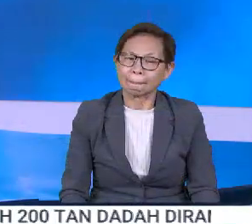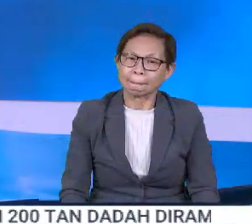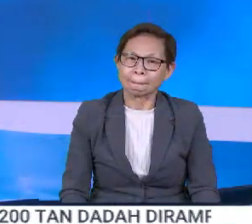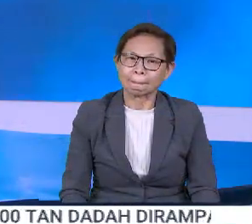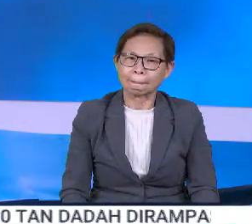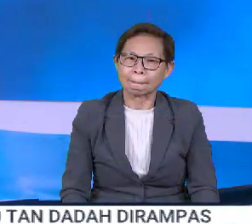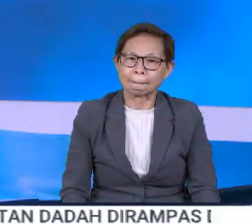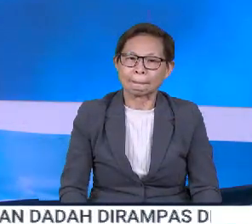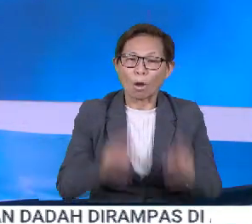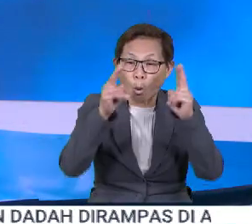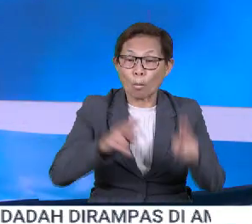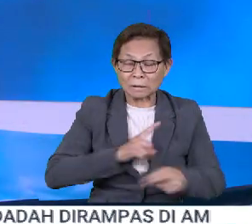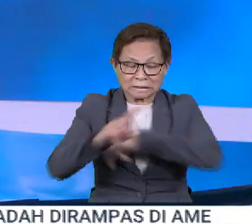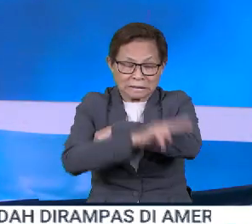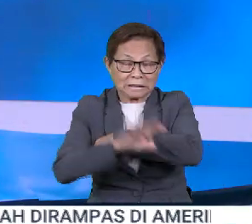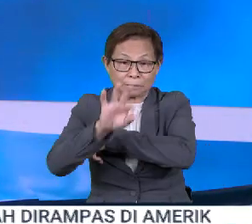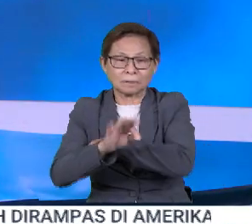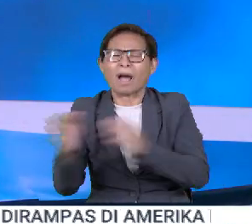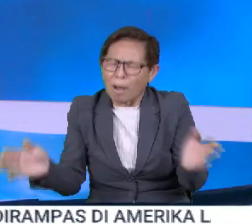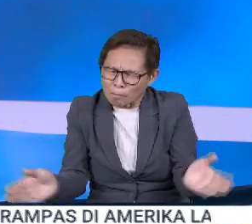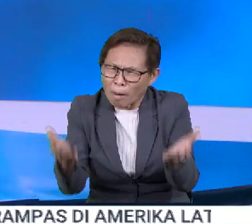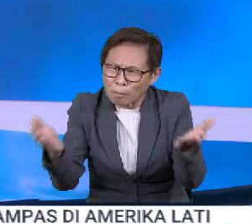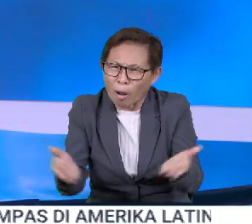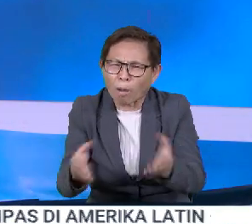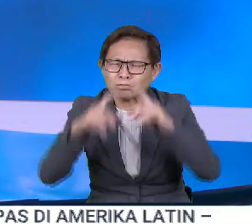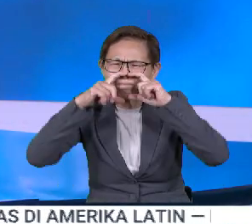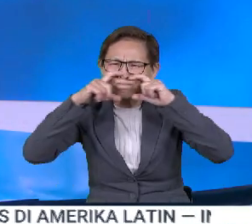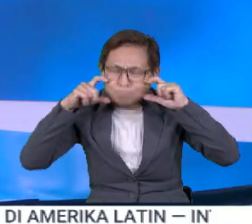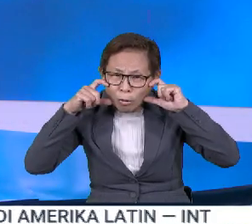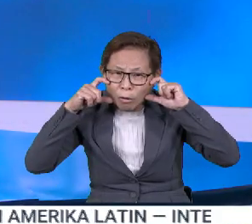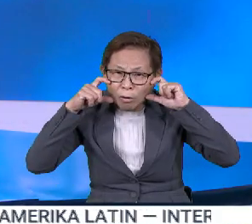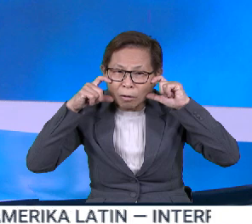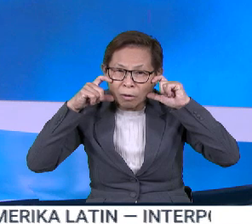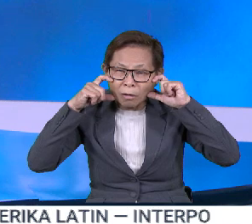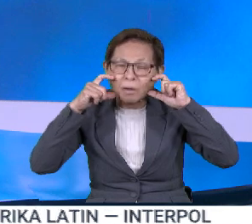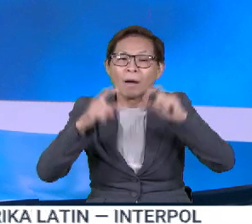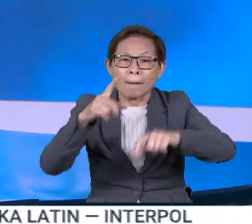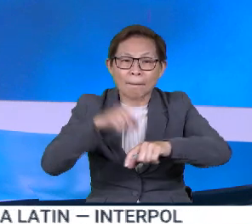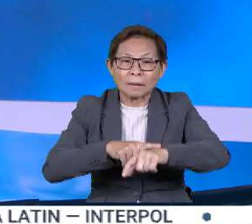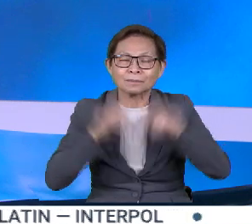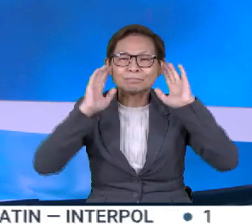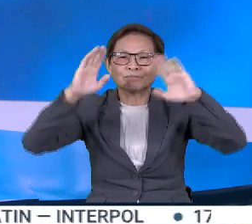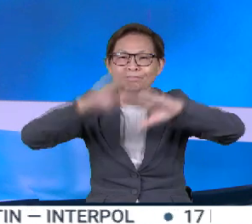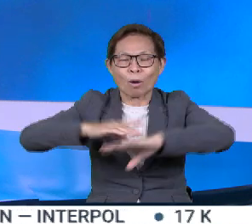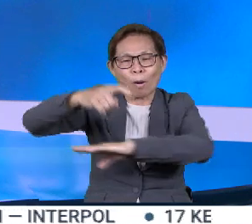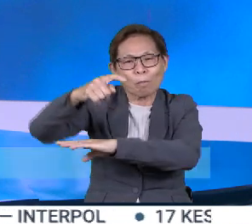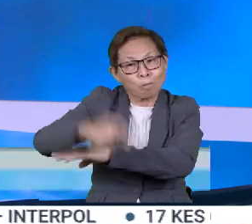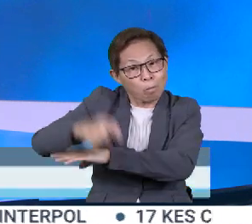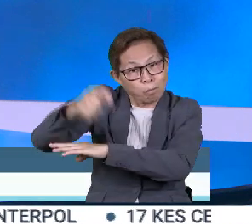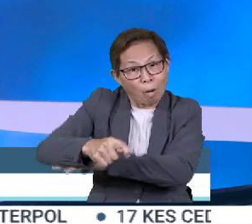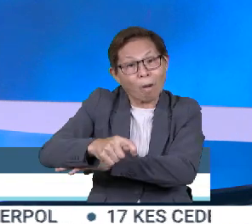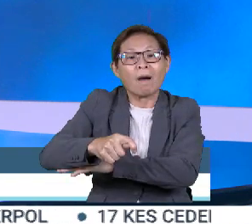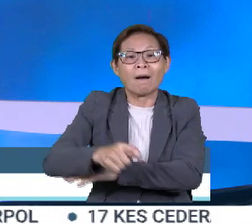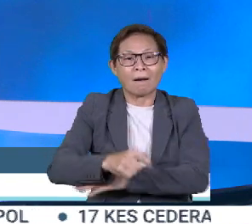umat Islam di negeri sembilan digalak memakai pelitup separuh muka danembwa sejarah sendiri ketika menunaikan solat sunat aidilfitri